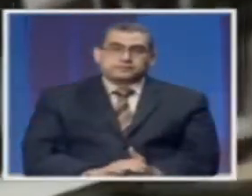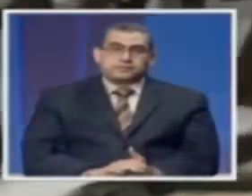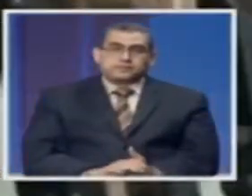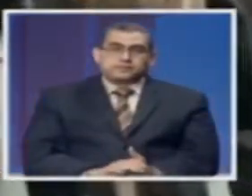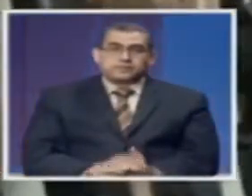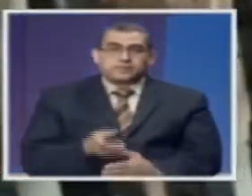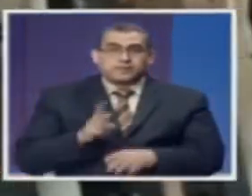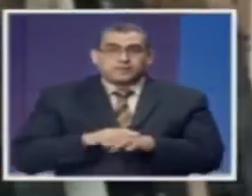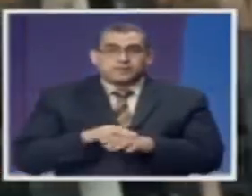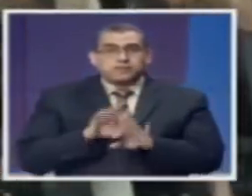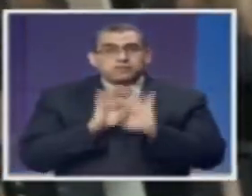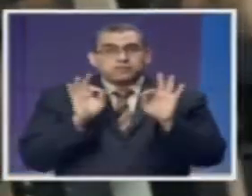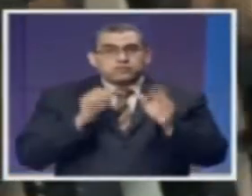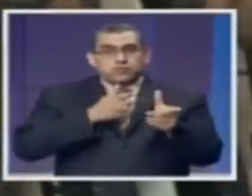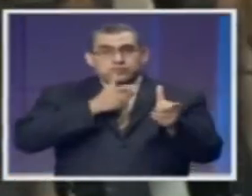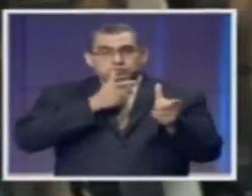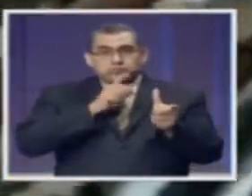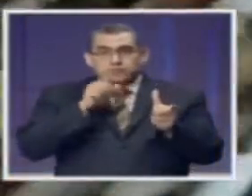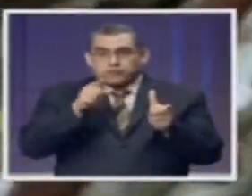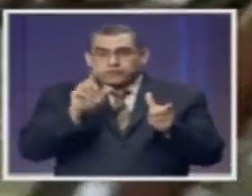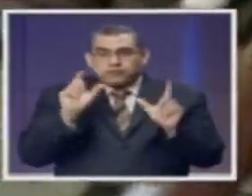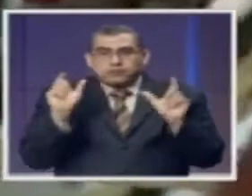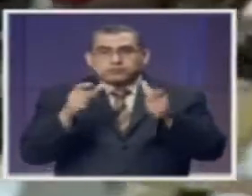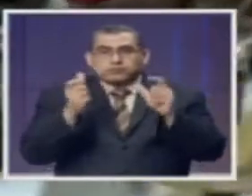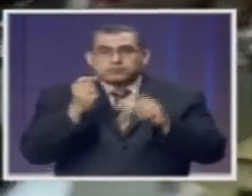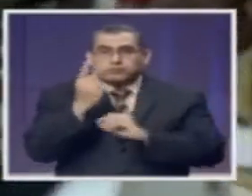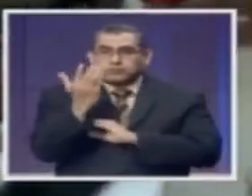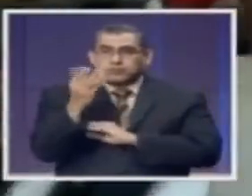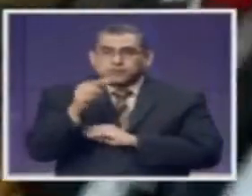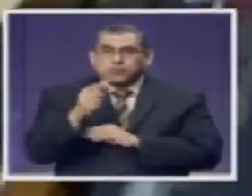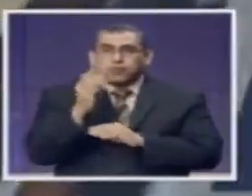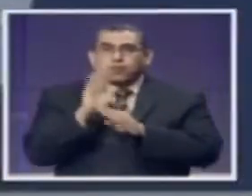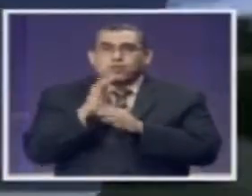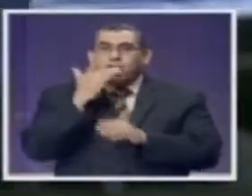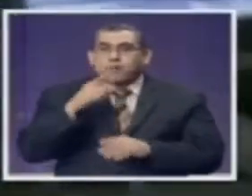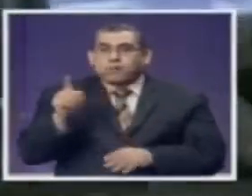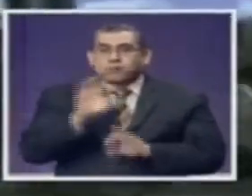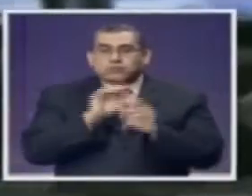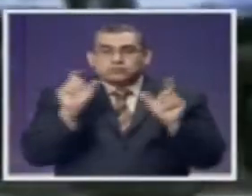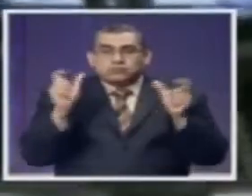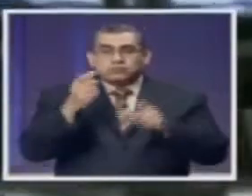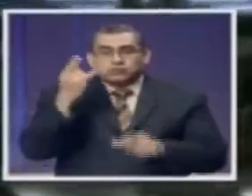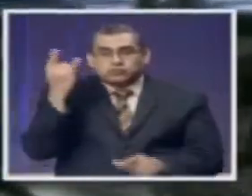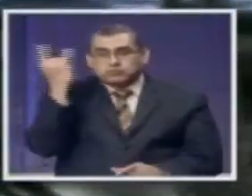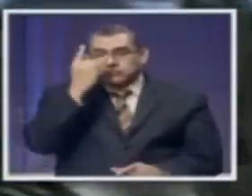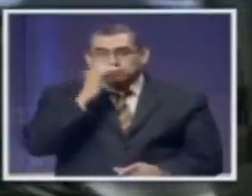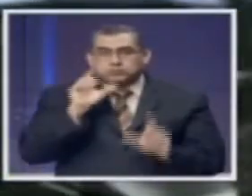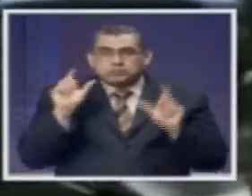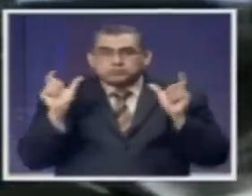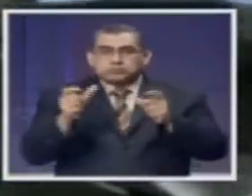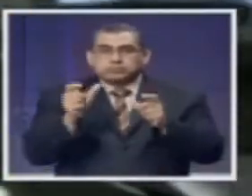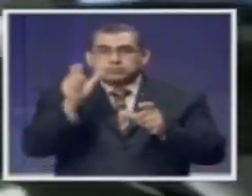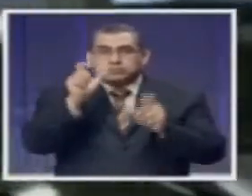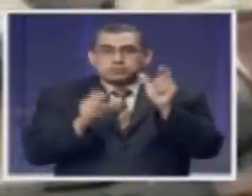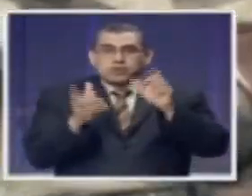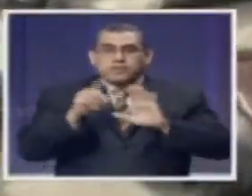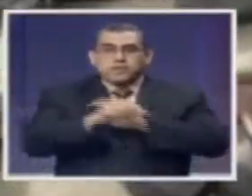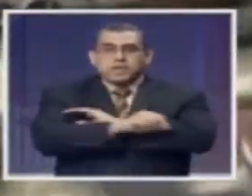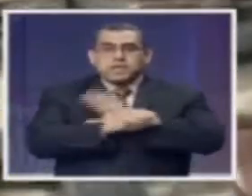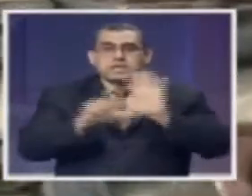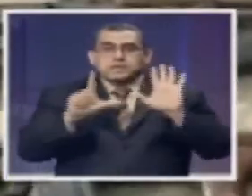وفي مجال ضبط الأسلحة النارية والبيضاء غير المرخصة، ضبطت أجهزة وزارة الداخلية خلال أسبوع